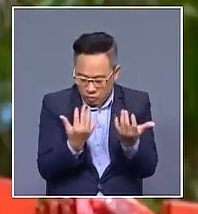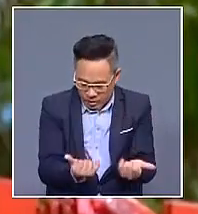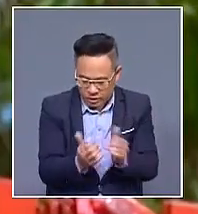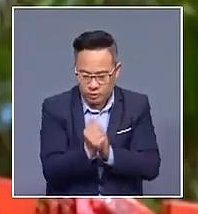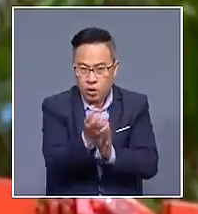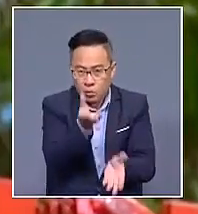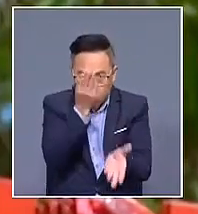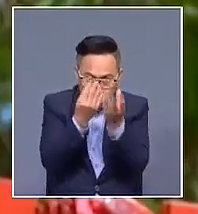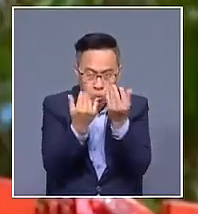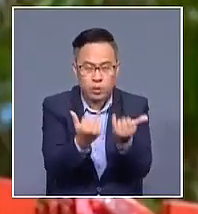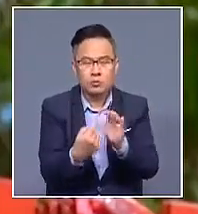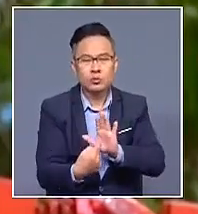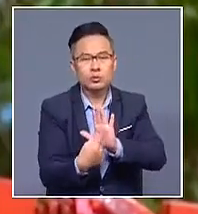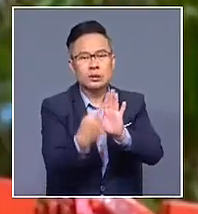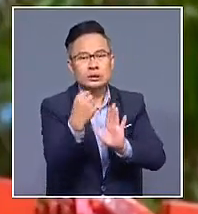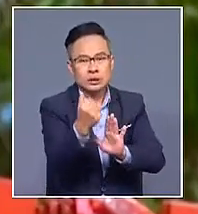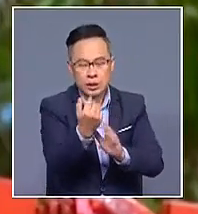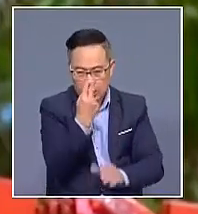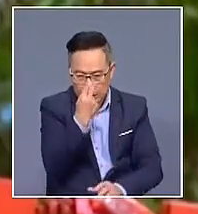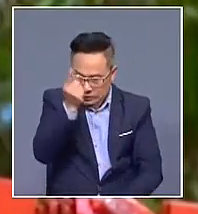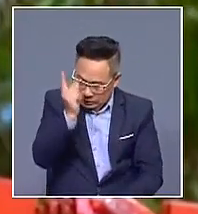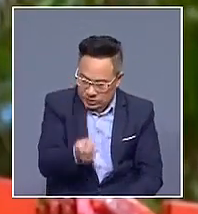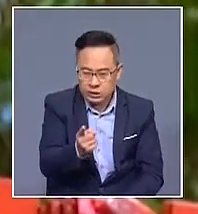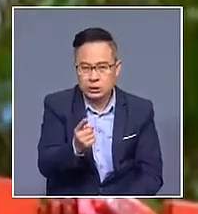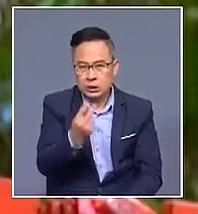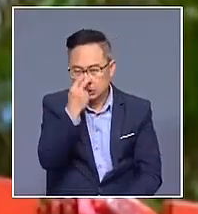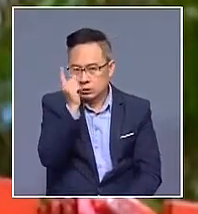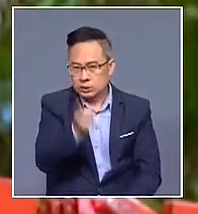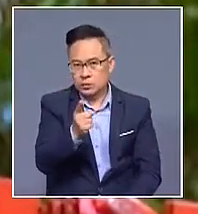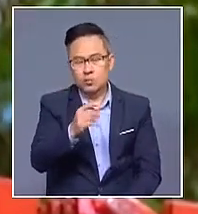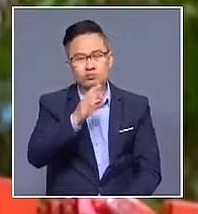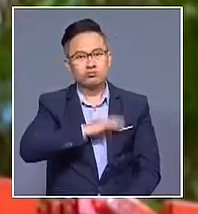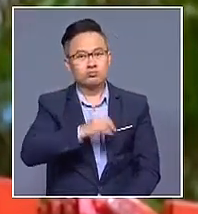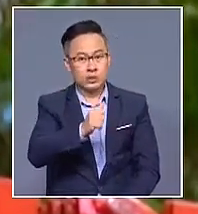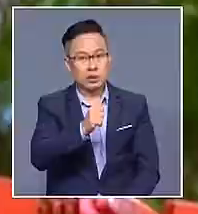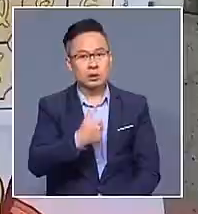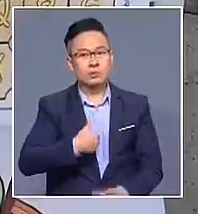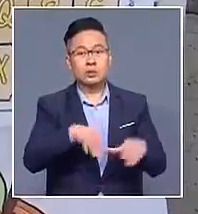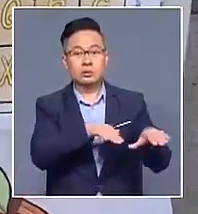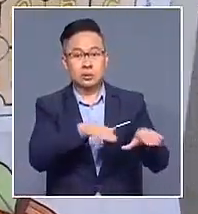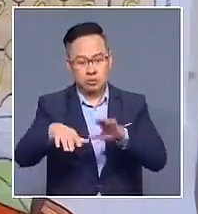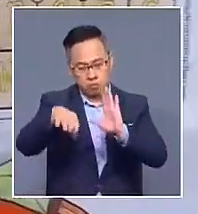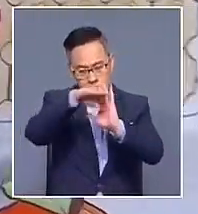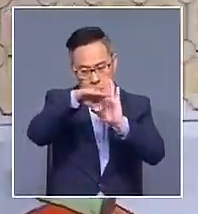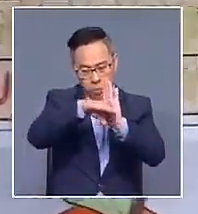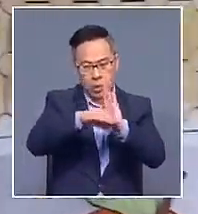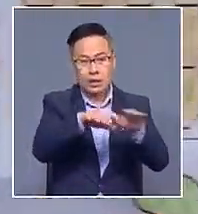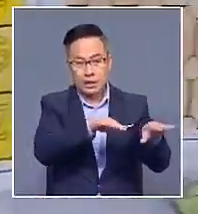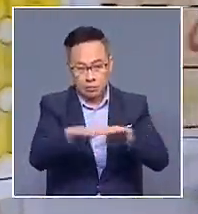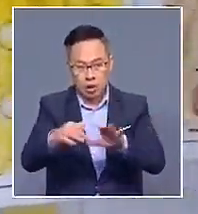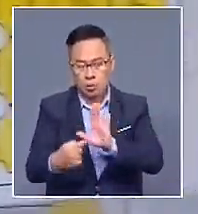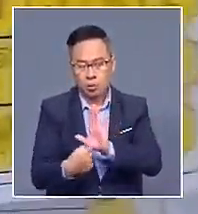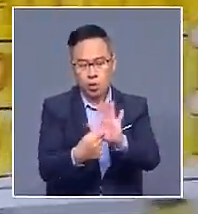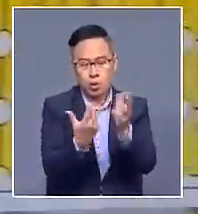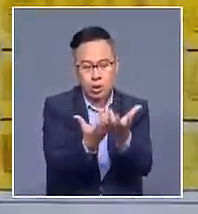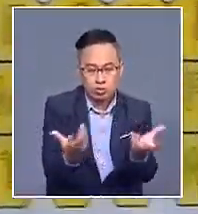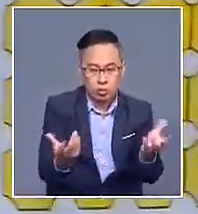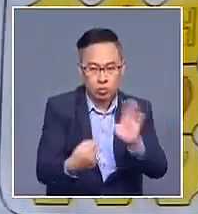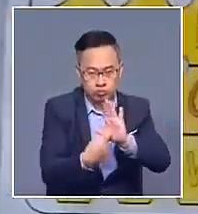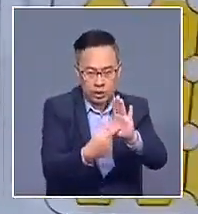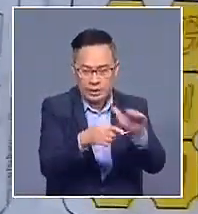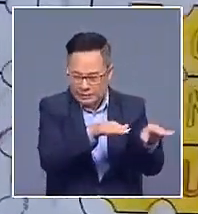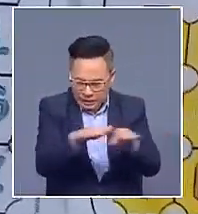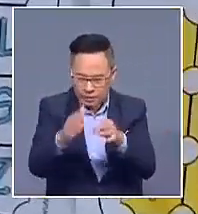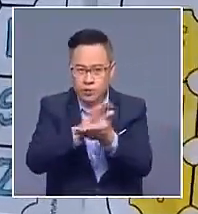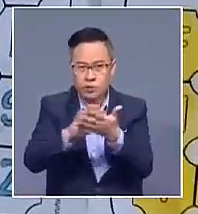ได้มารู้สึกดีใจมากๆที่ได้มาเห็นของจริงแล้วก็ได้เห็นว่าจริงๆเขาเตรียมทุกอย่างไว้เรียบร้อยไม่ว่าจะตัวสื่อการสอนอุปก